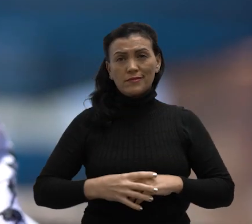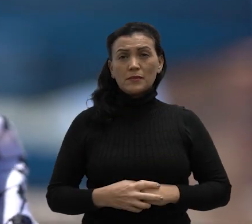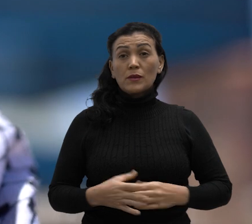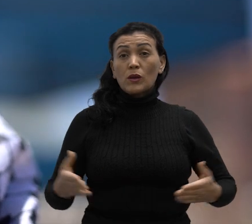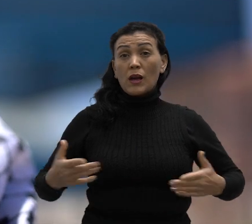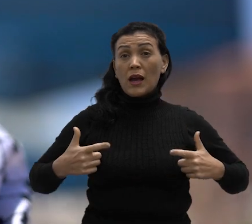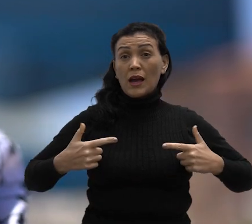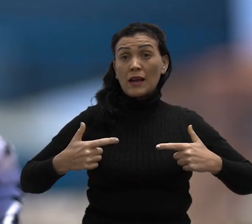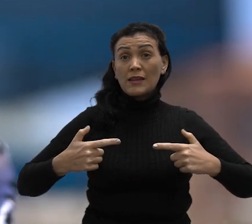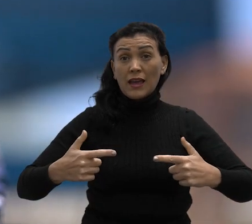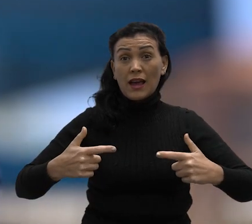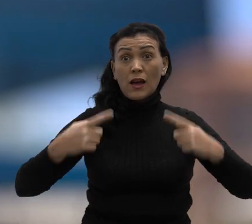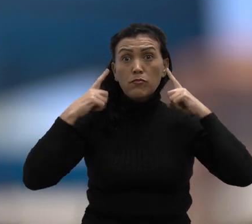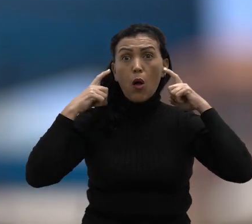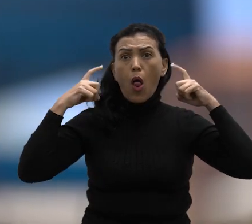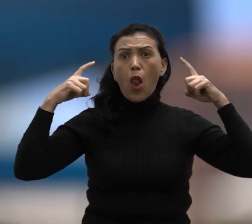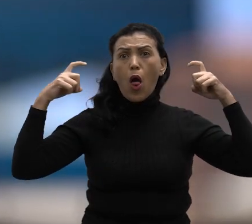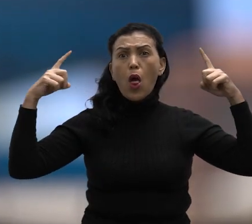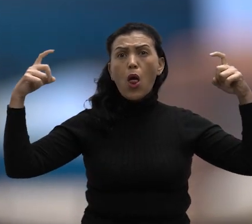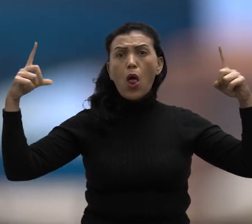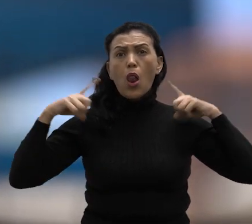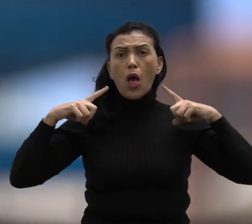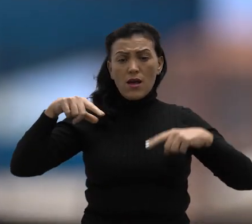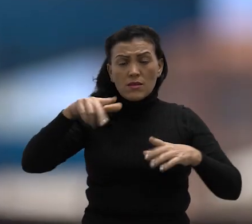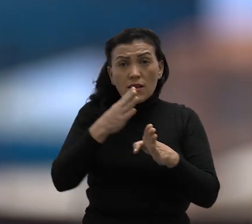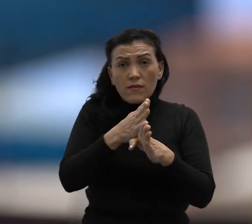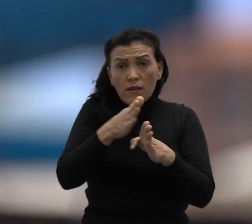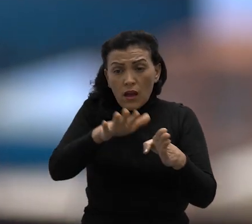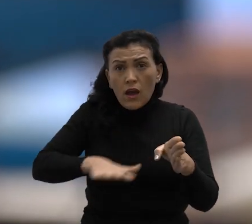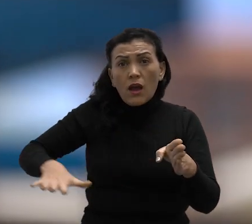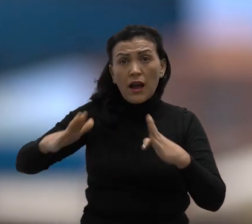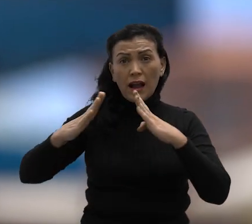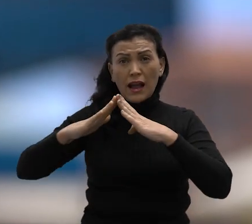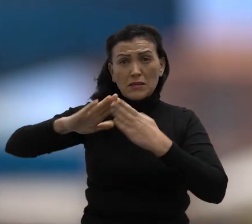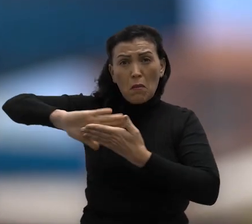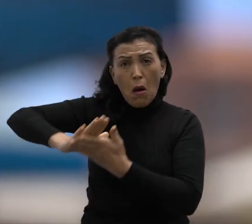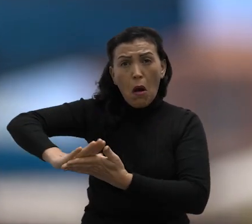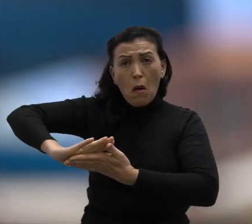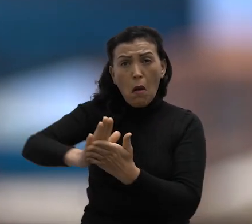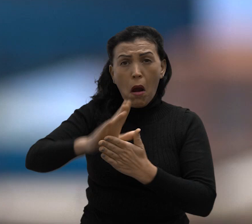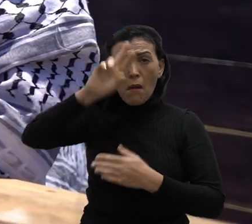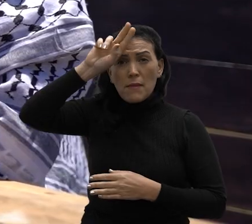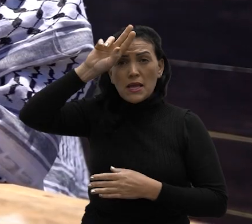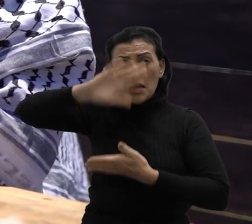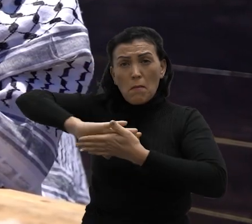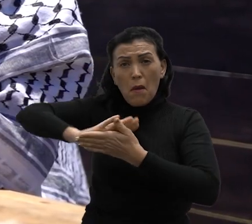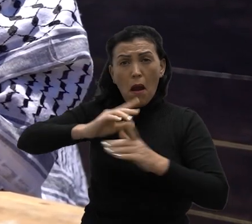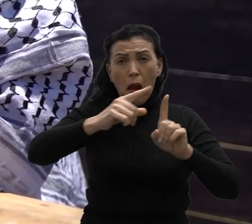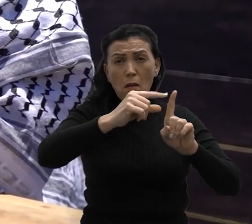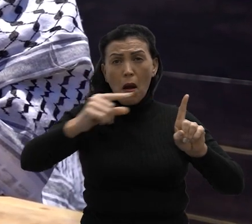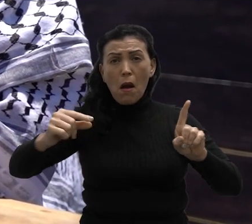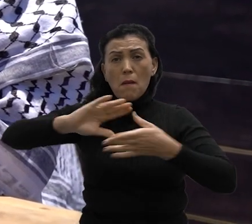هاي الحرب لما اجت شتتت كل الوضع في قطاع غزه، انه كيف كانت الحرب كله هدم بيوت، هدم